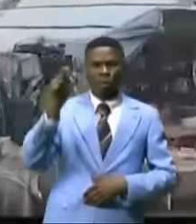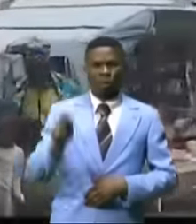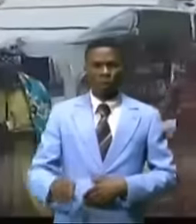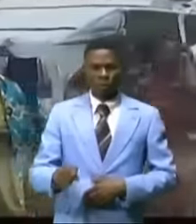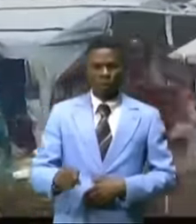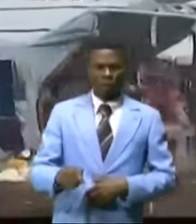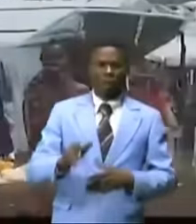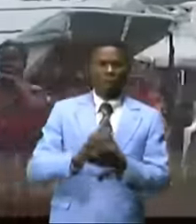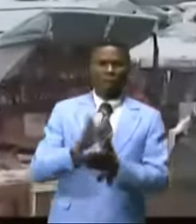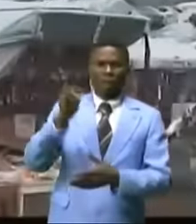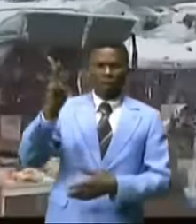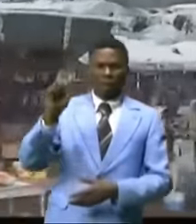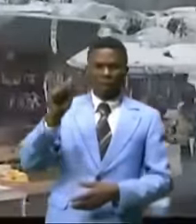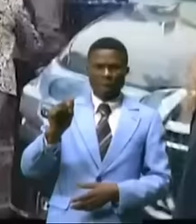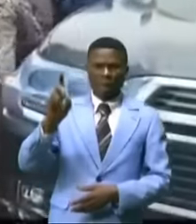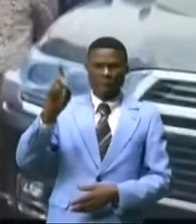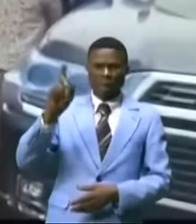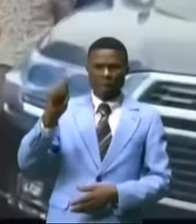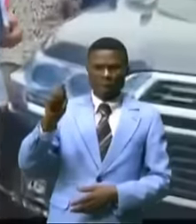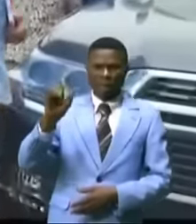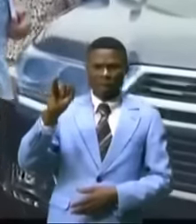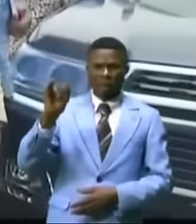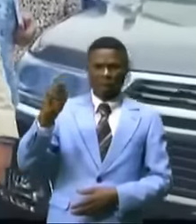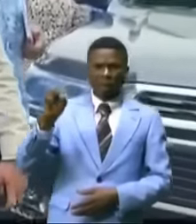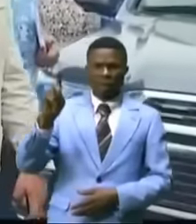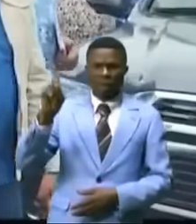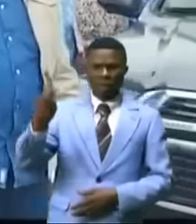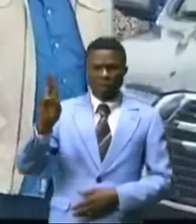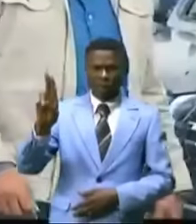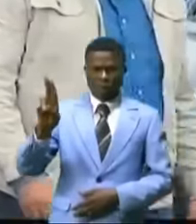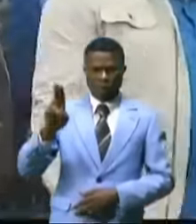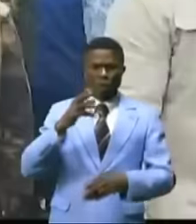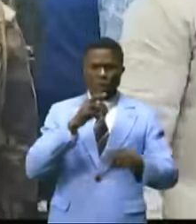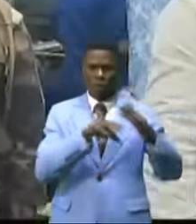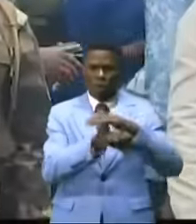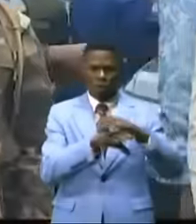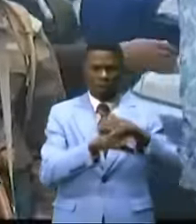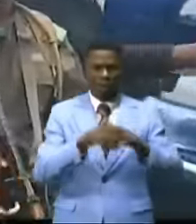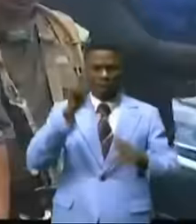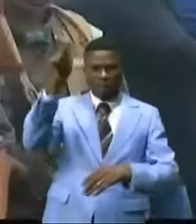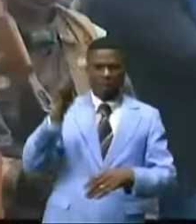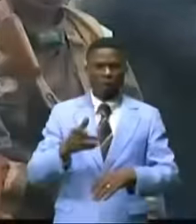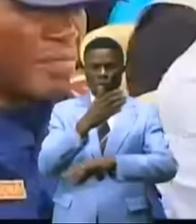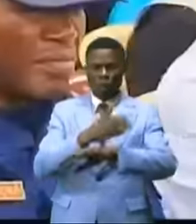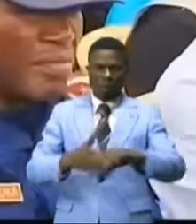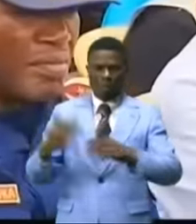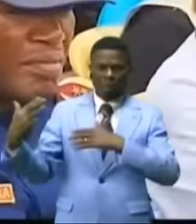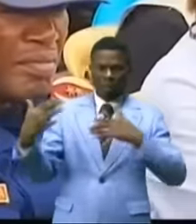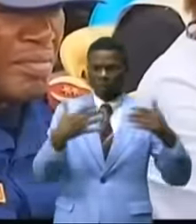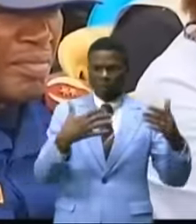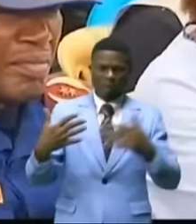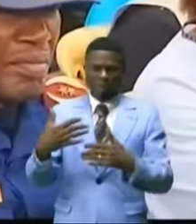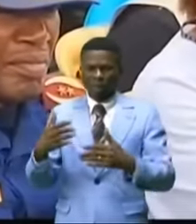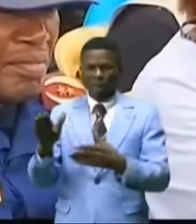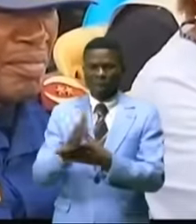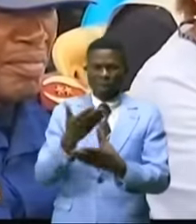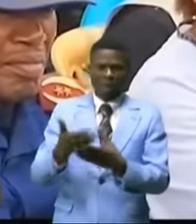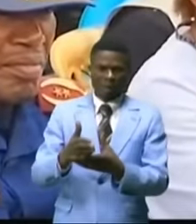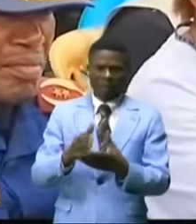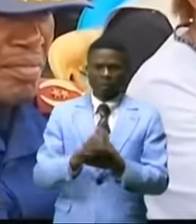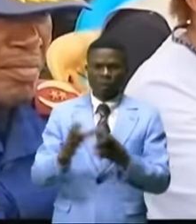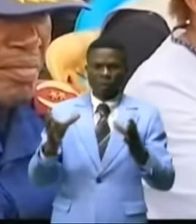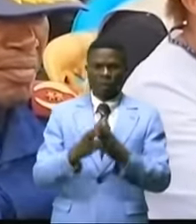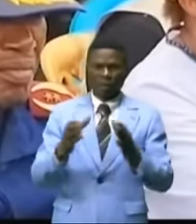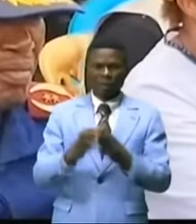camp Katindo à Goma, où sont internés quelques vaillants militaires blessés lors des affrontements avec